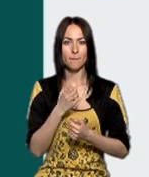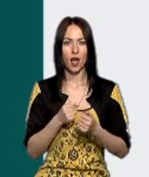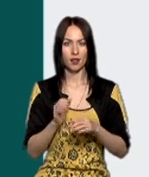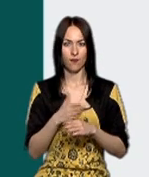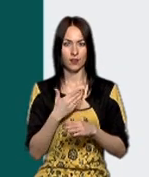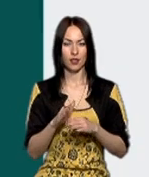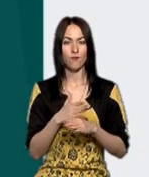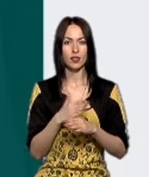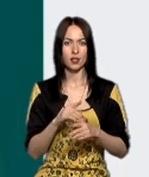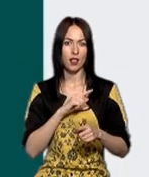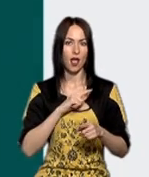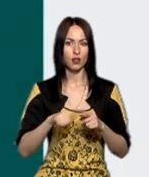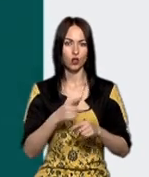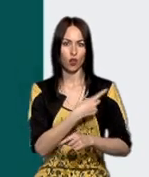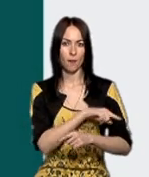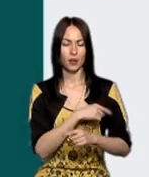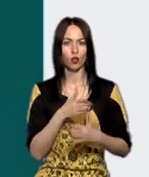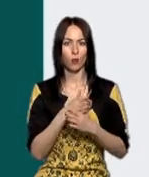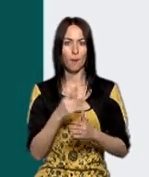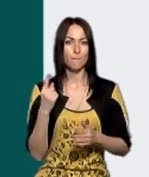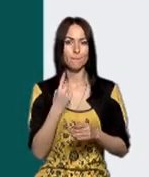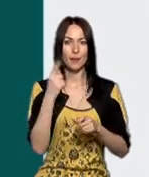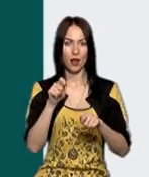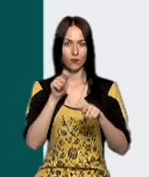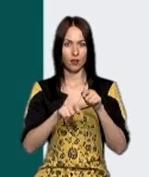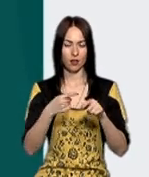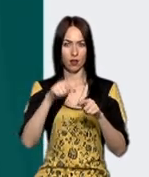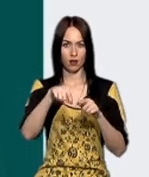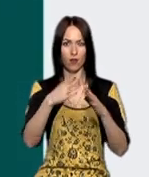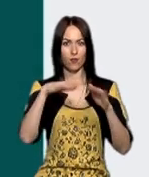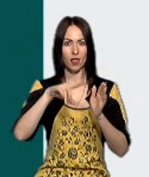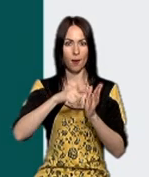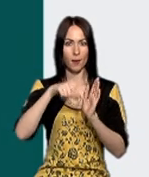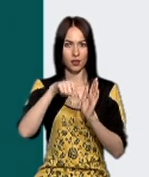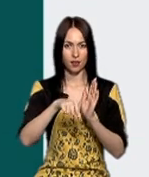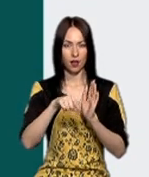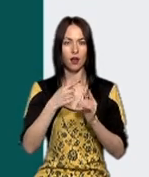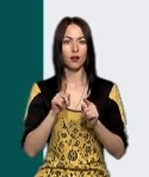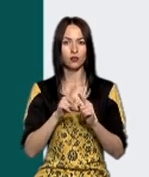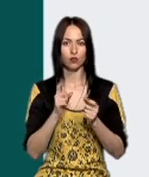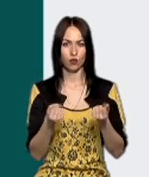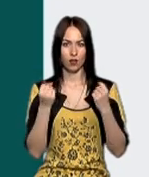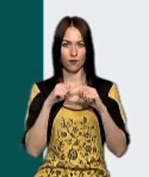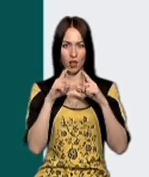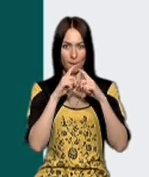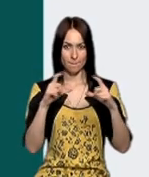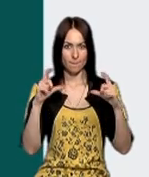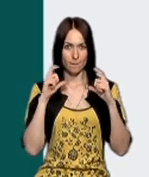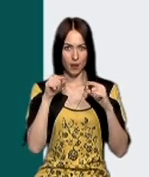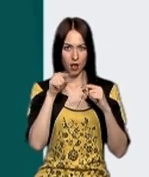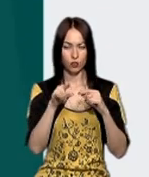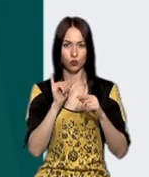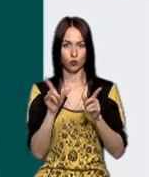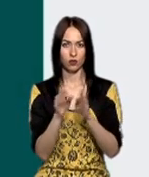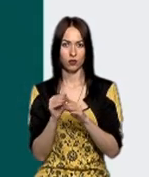відділення екстреної медичної допомоги. Первинне скринінгове медичне сортування включає надівання медичної маски на пацієнта та його